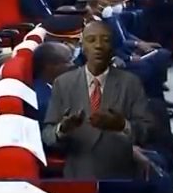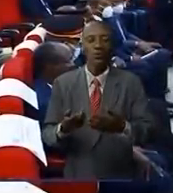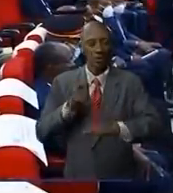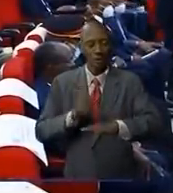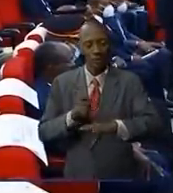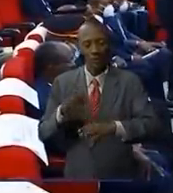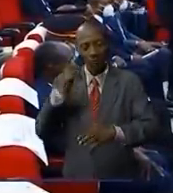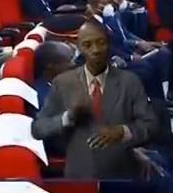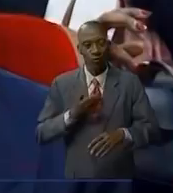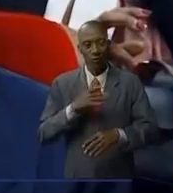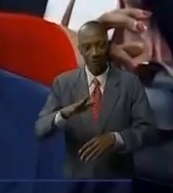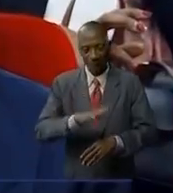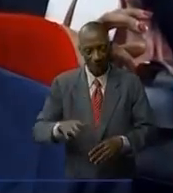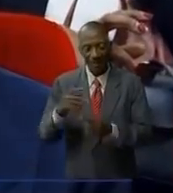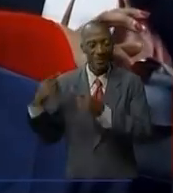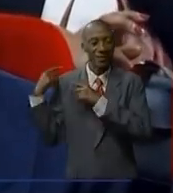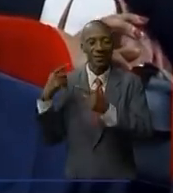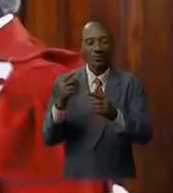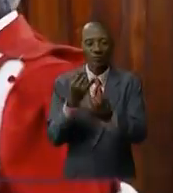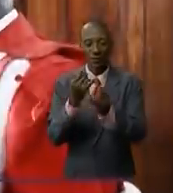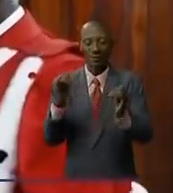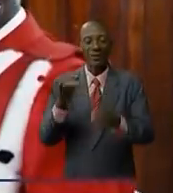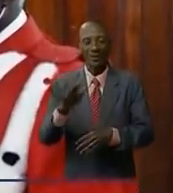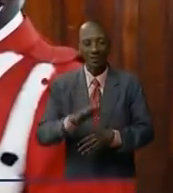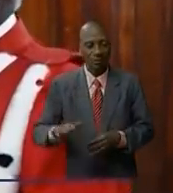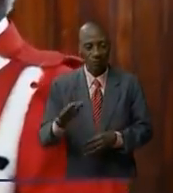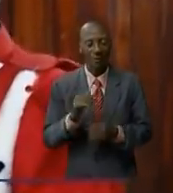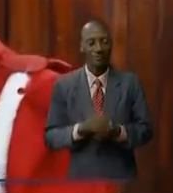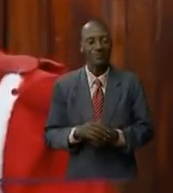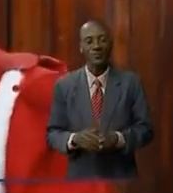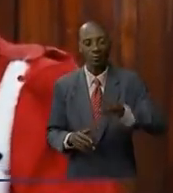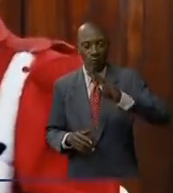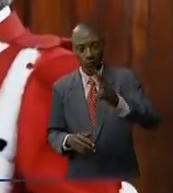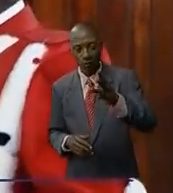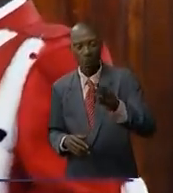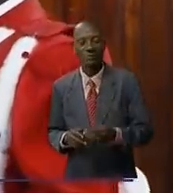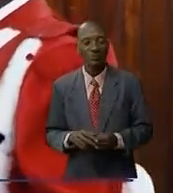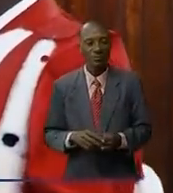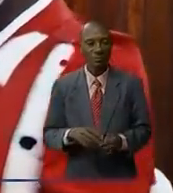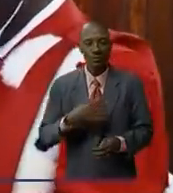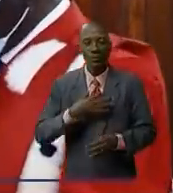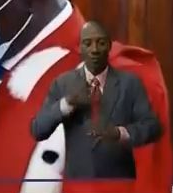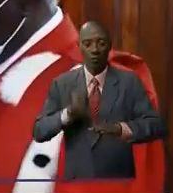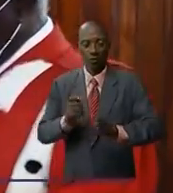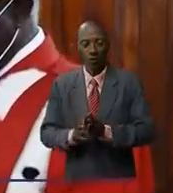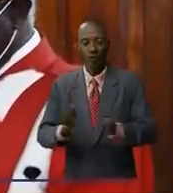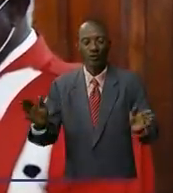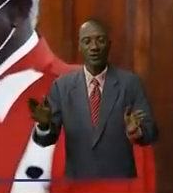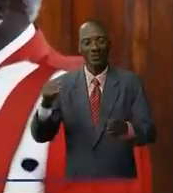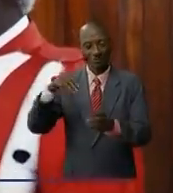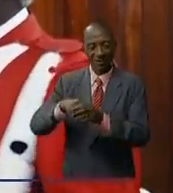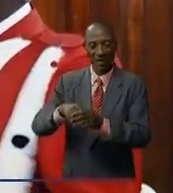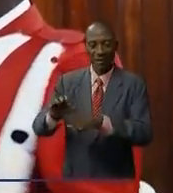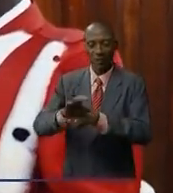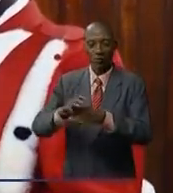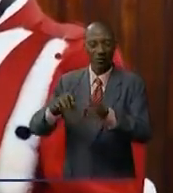de l'indépendance nationale. Pour sa part, Mumba Mukoko Victor, procureur général près la Cour de cassation, a dans